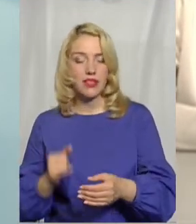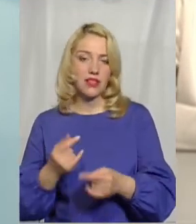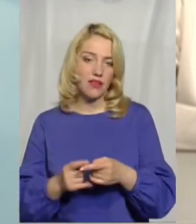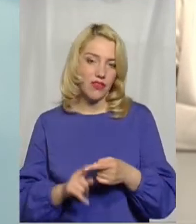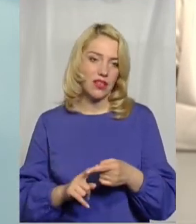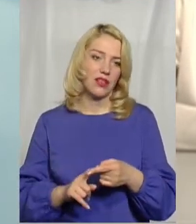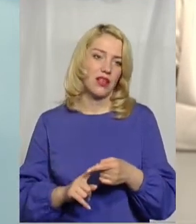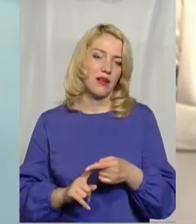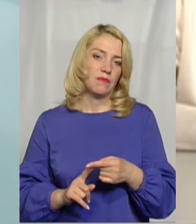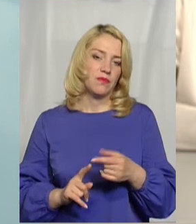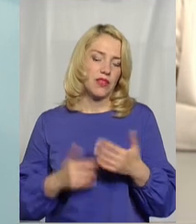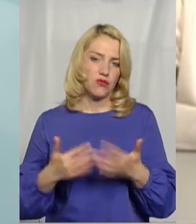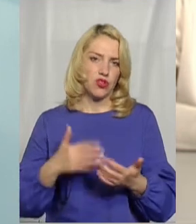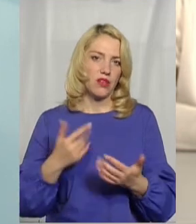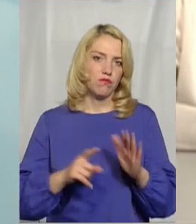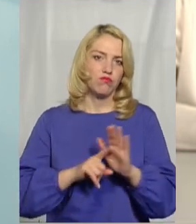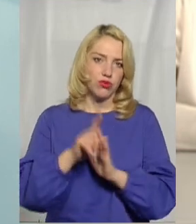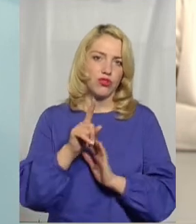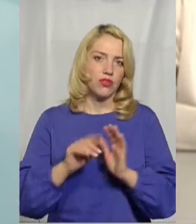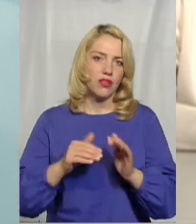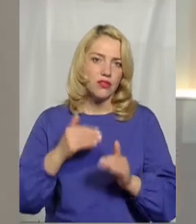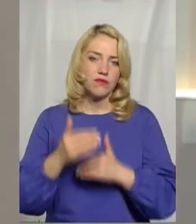набирає обертів і набирає цей руху.